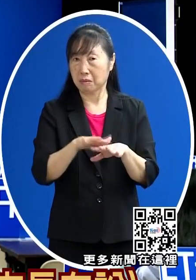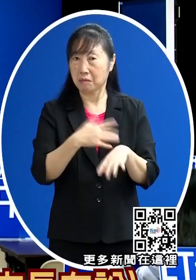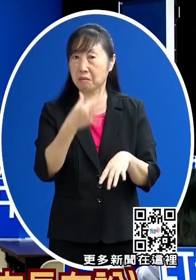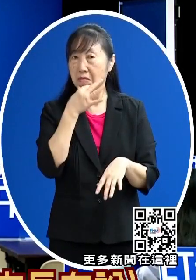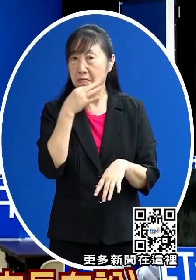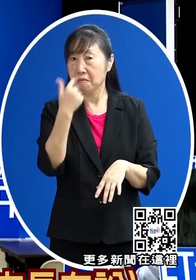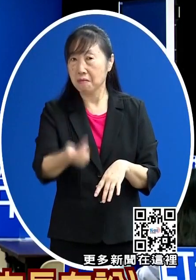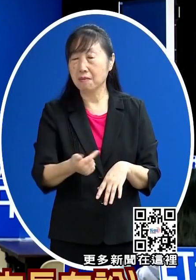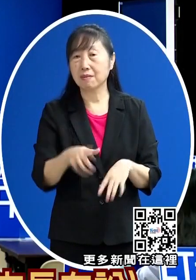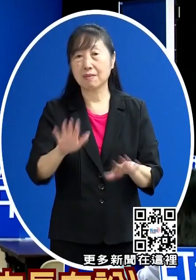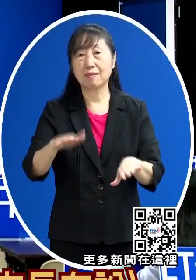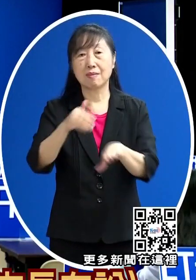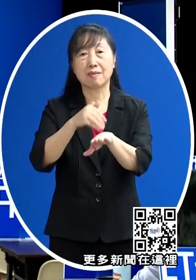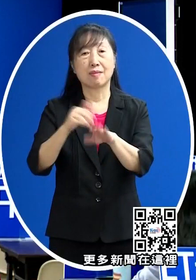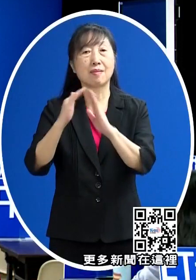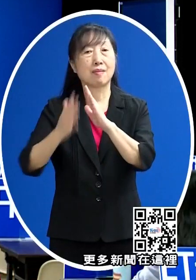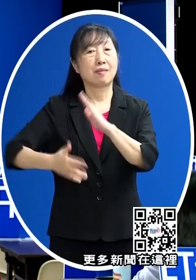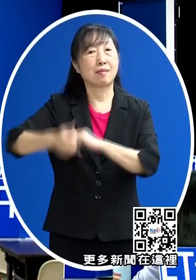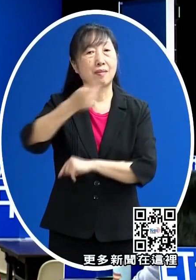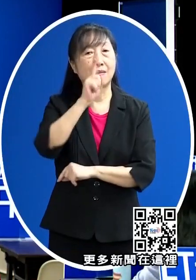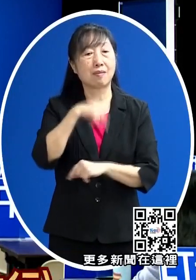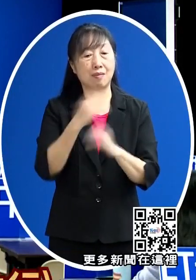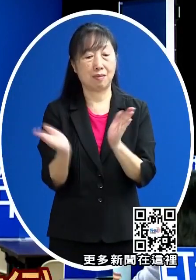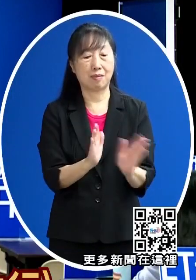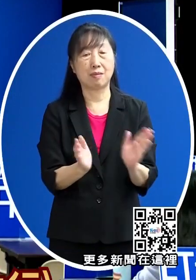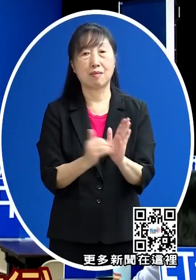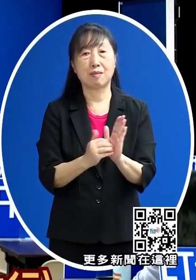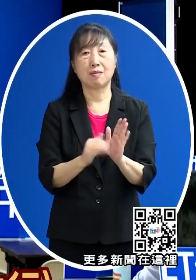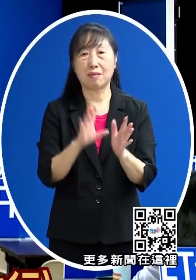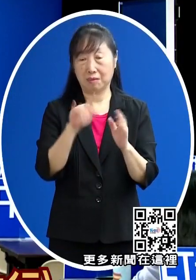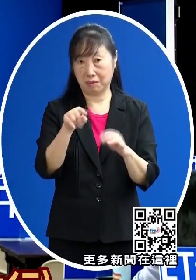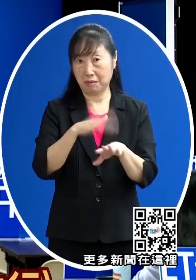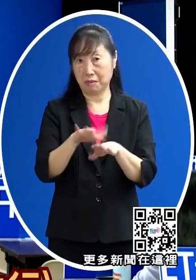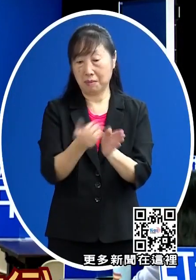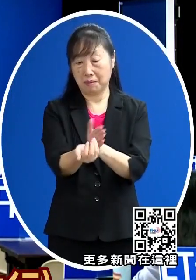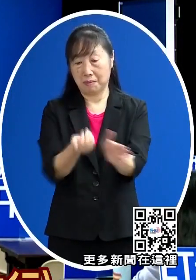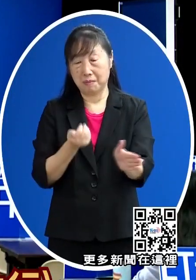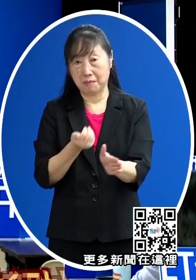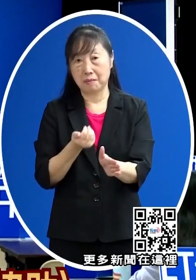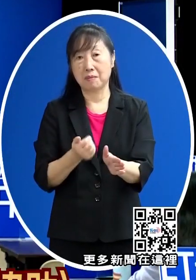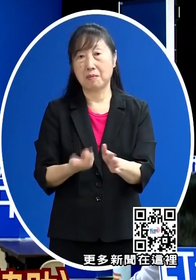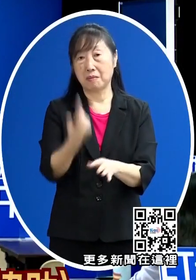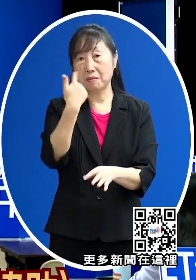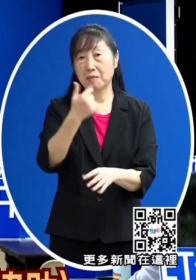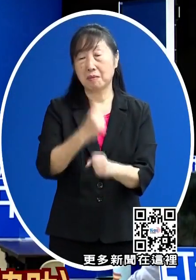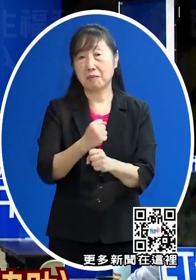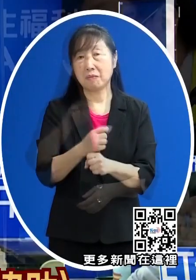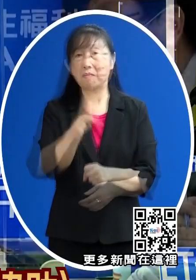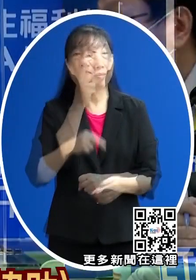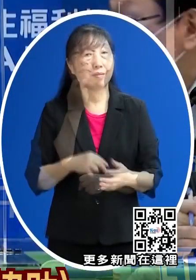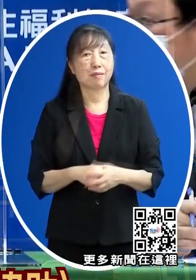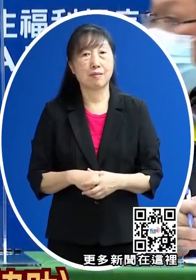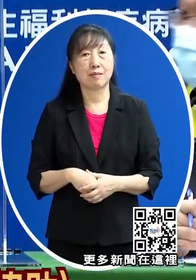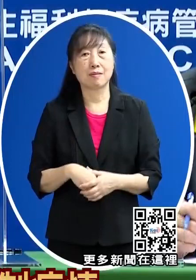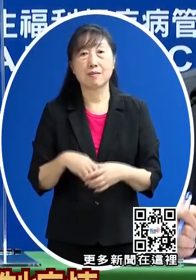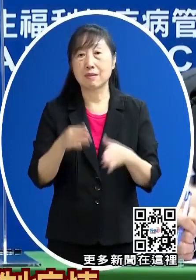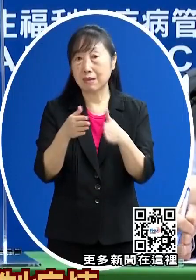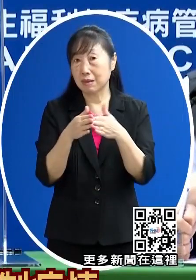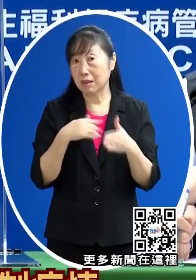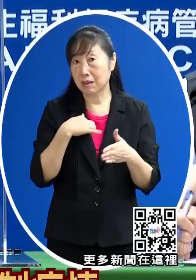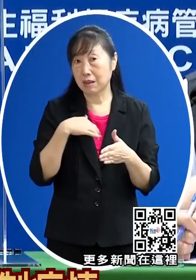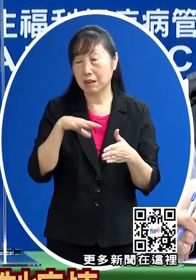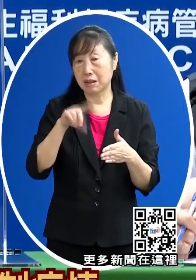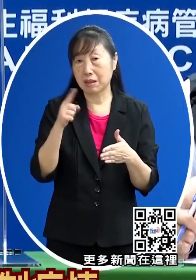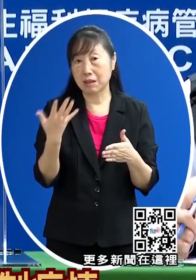就是侯友宜市长有说已经准备就绪，那有可能提早来执行吗？中央会提供哪一些协助？ 要先用。